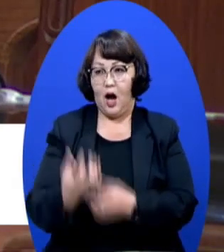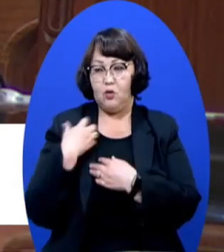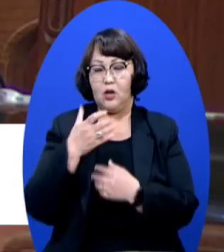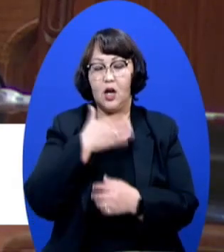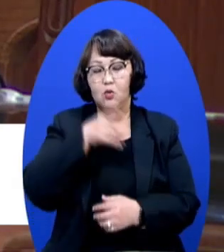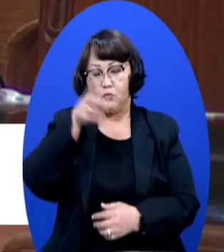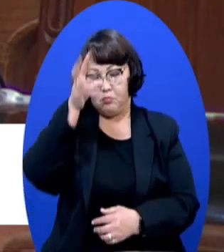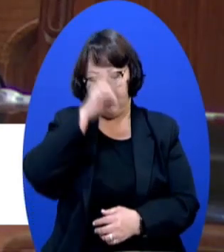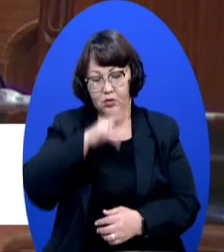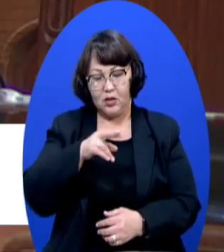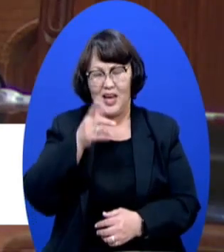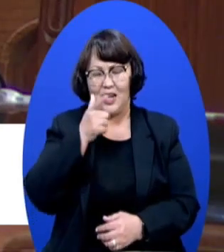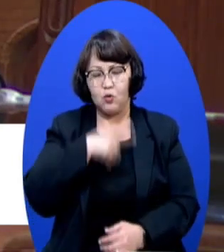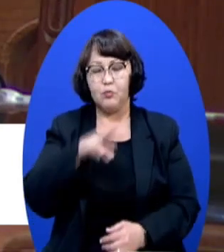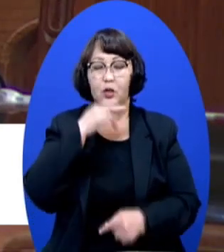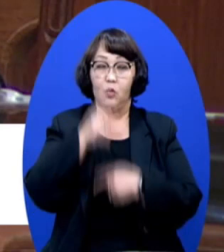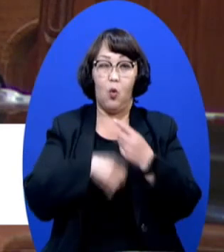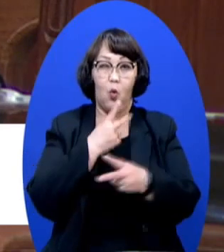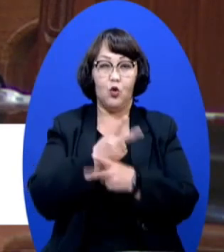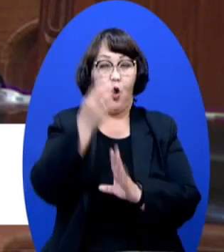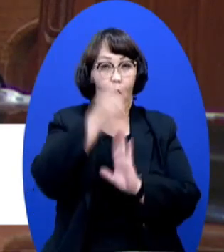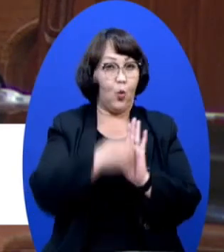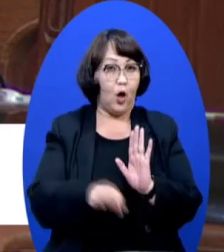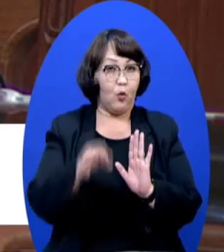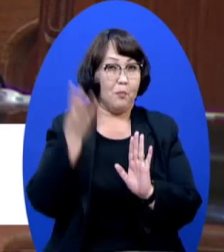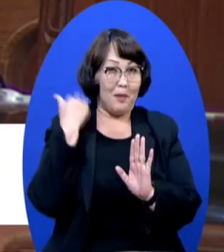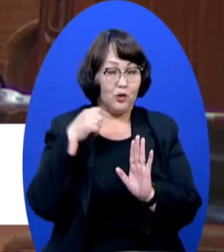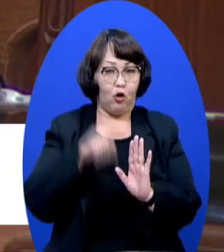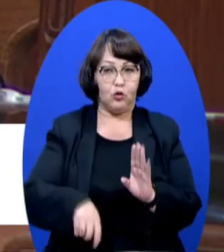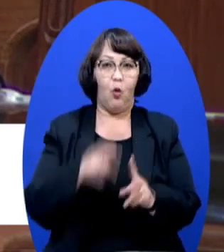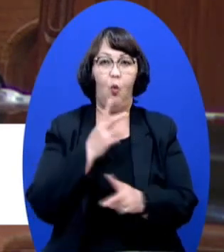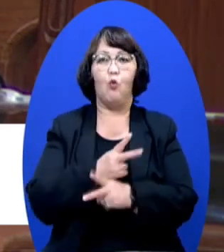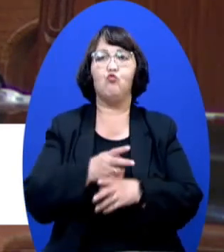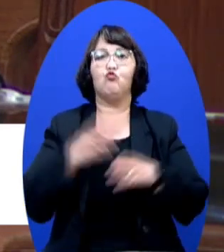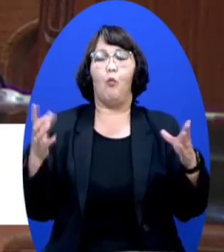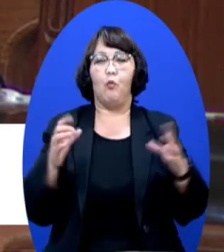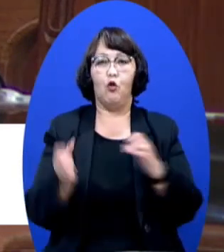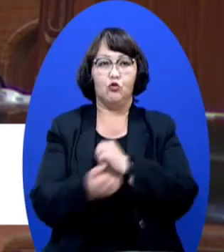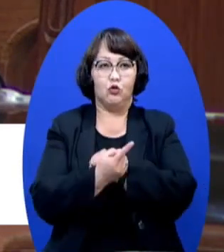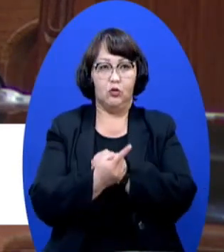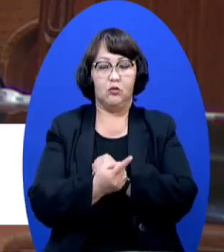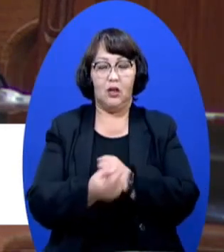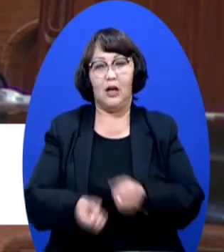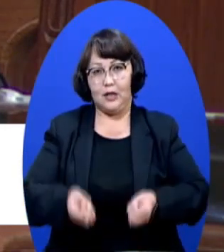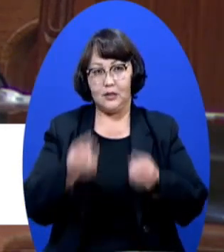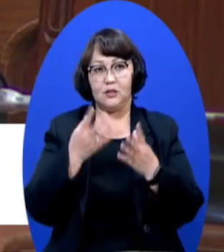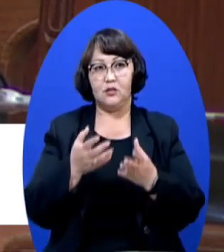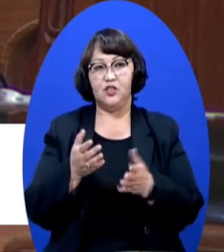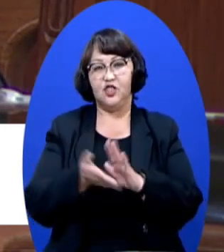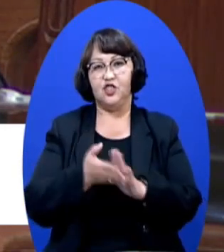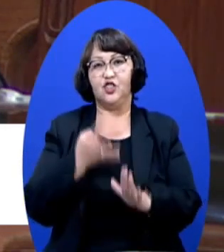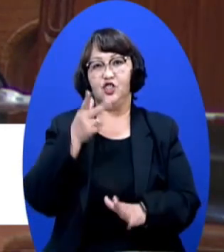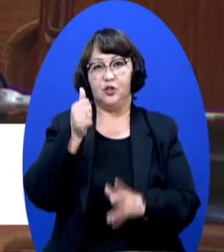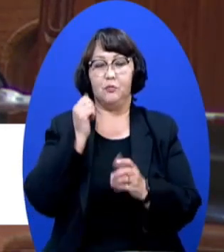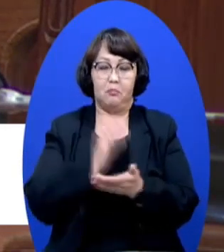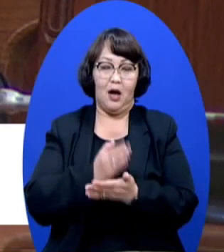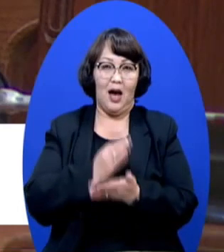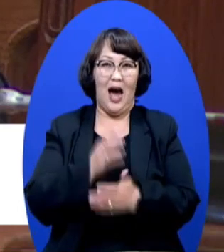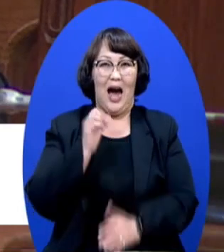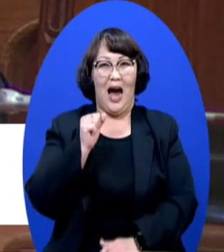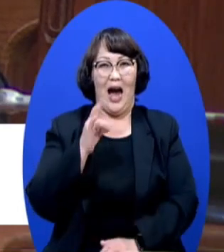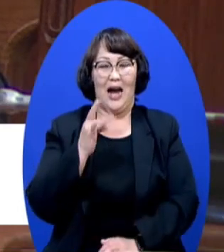хууль тусгагдаагүй байсныг оруулж өгсөн нь бол энэ удаагийн хуулийн их том онцлог байсан гэж ингэж бодож байгаа. Өөрөөр хэлбэл энэ архаг